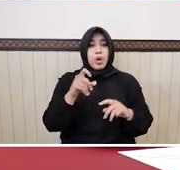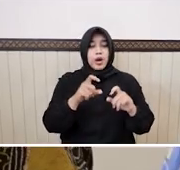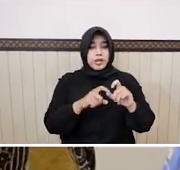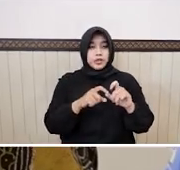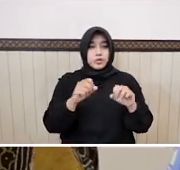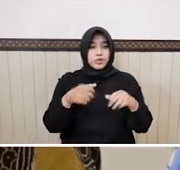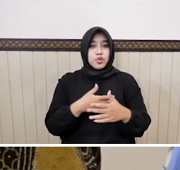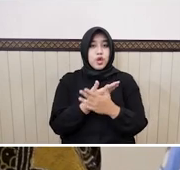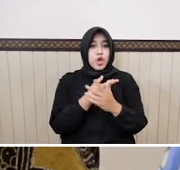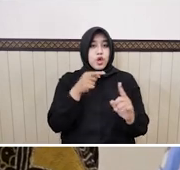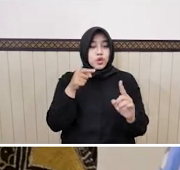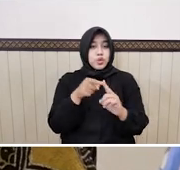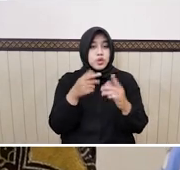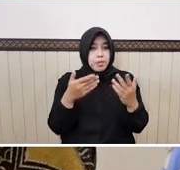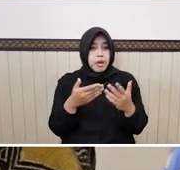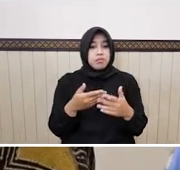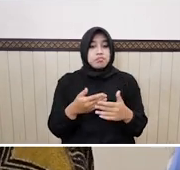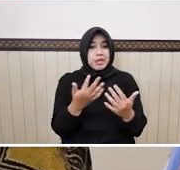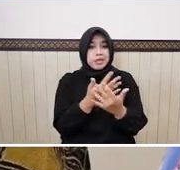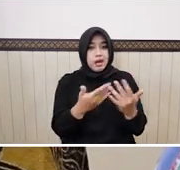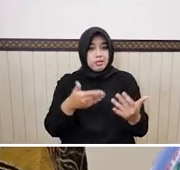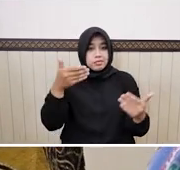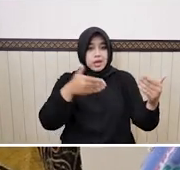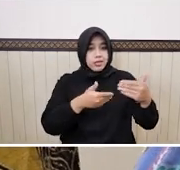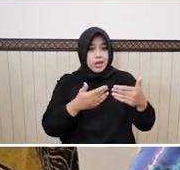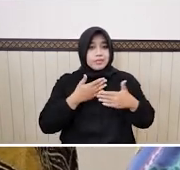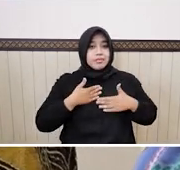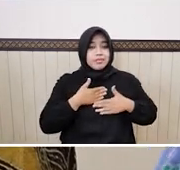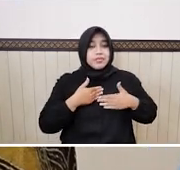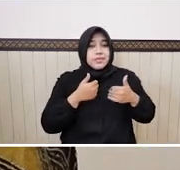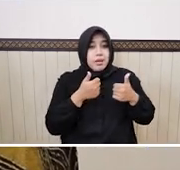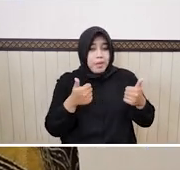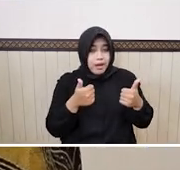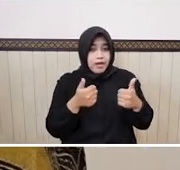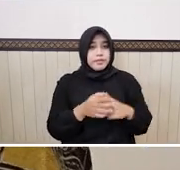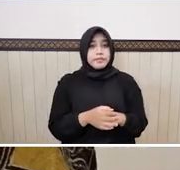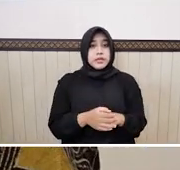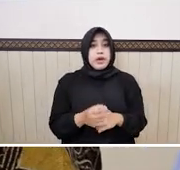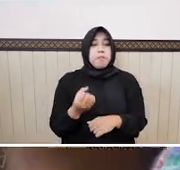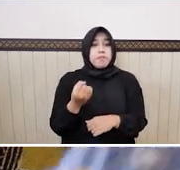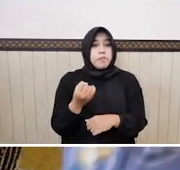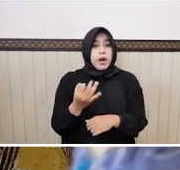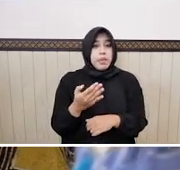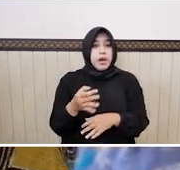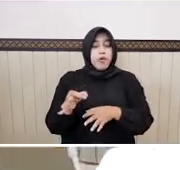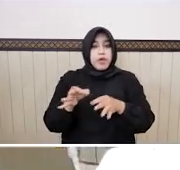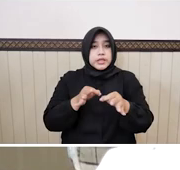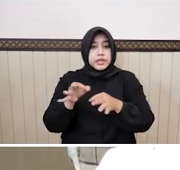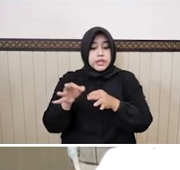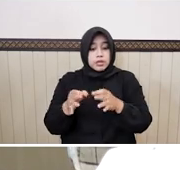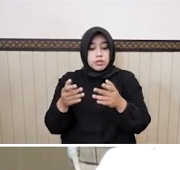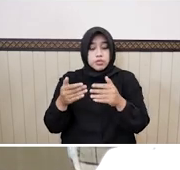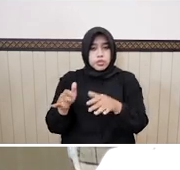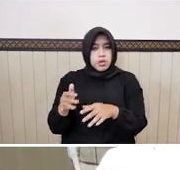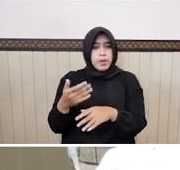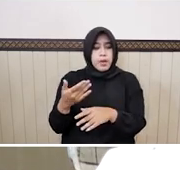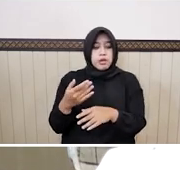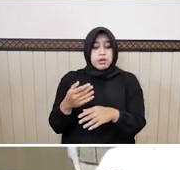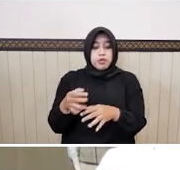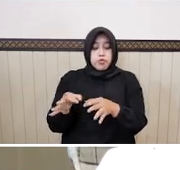demi kenyamanan masyarakat dan beberapa untuk prasarana yang sudah